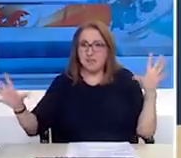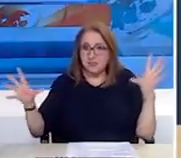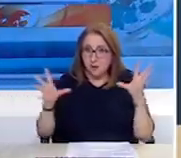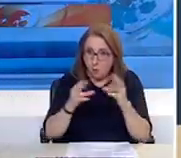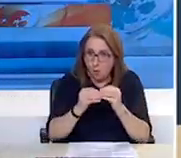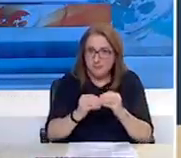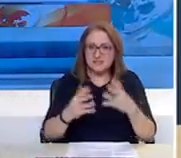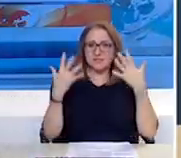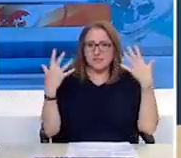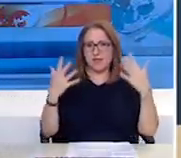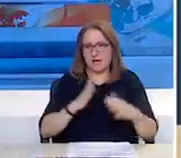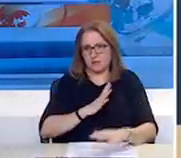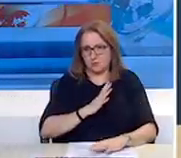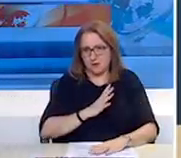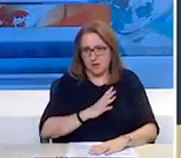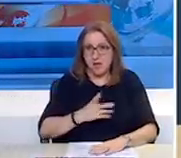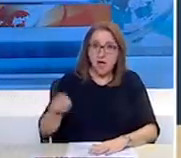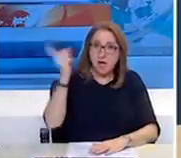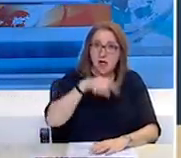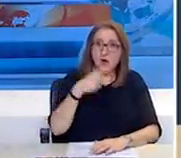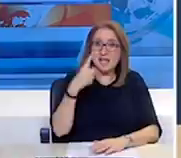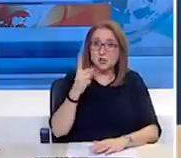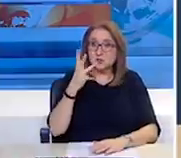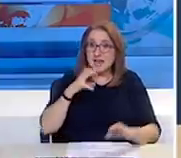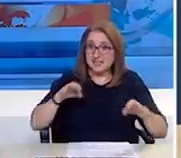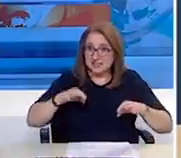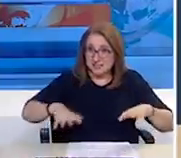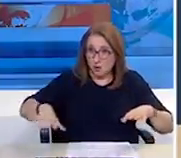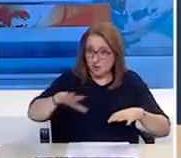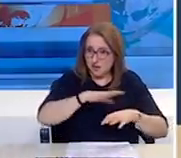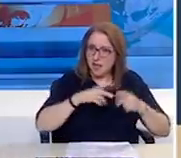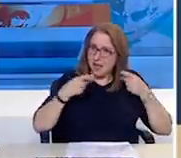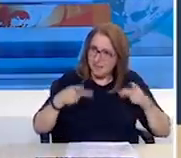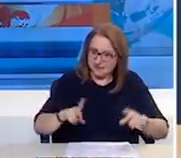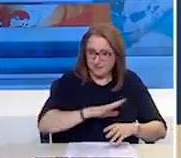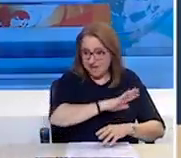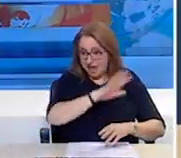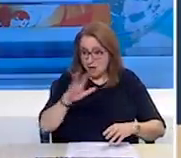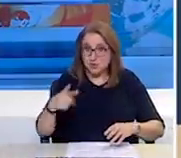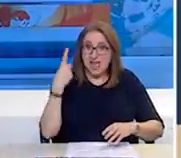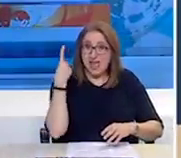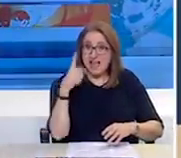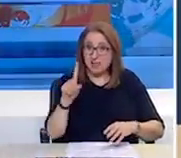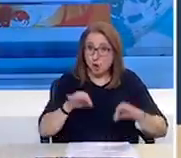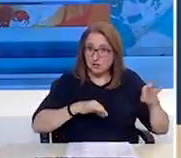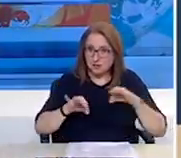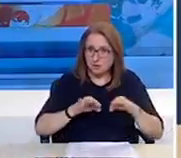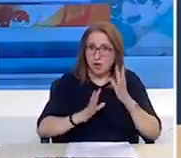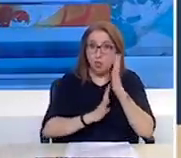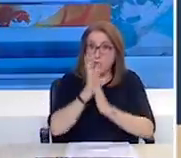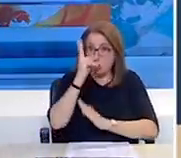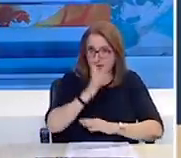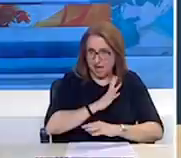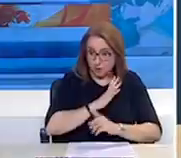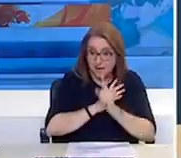άτομα. Κατάστημα 130 τετραγωνικών μέτρων. Επιτρέπονται ως τα 100 τετραγωνικά 12 άτομα και από τα 100